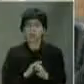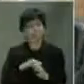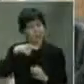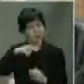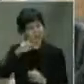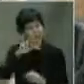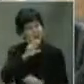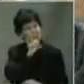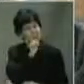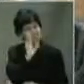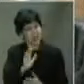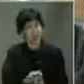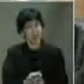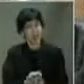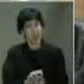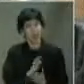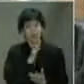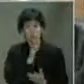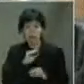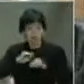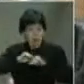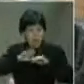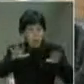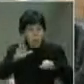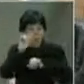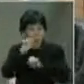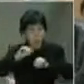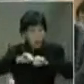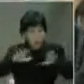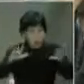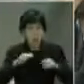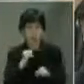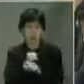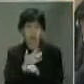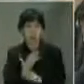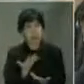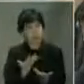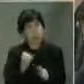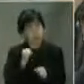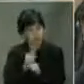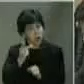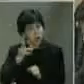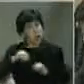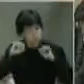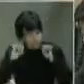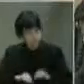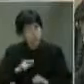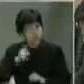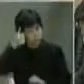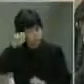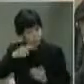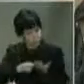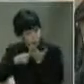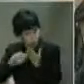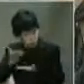ลับเมื่อประกาศแล้วตอนประกาศชอบไหมชอบแต่3วันต้องเข้า